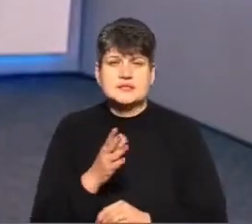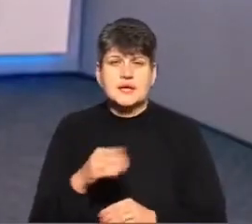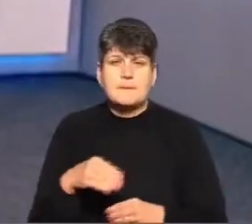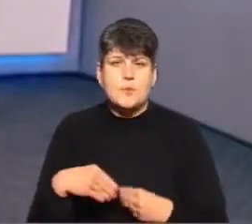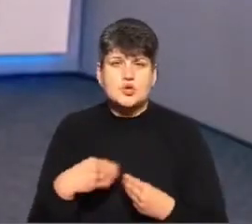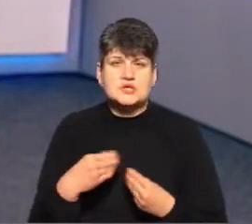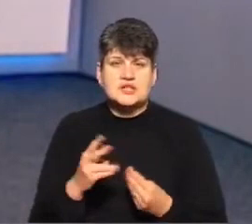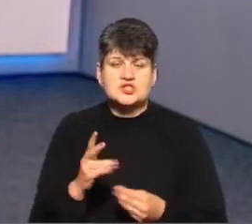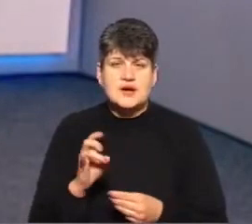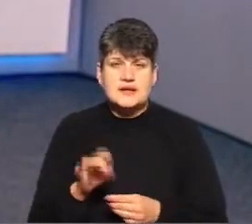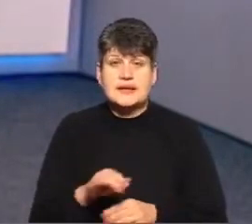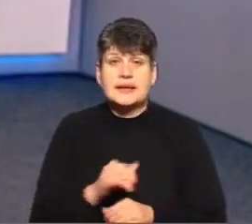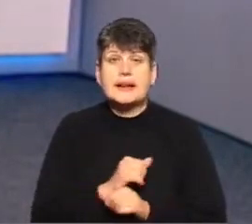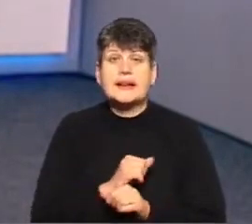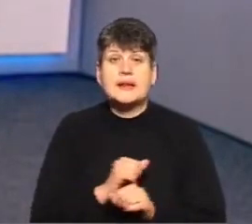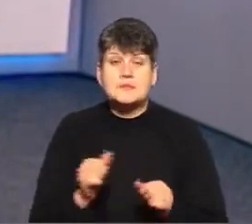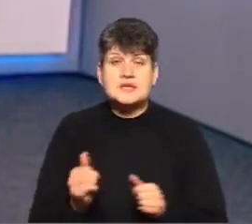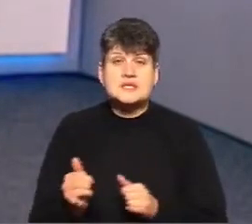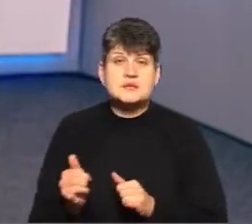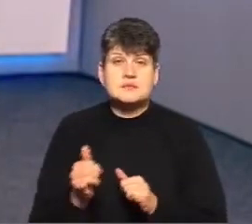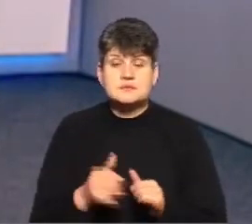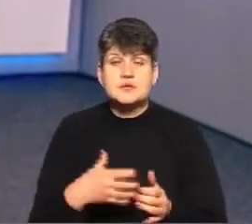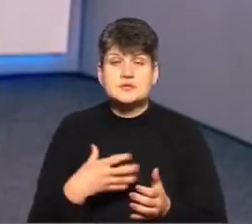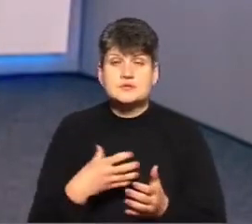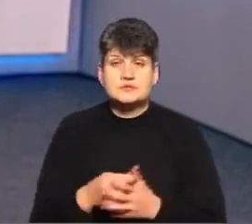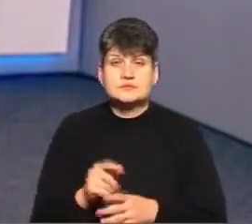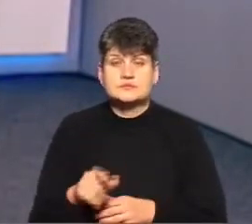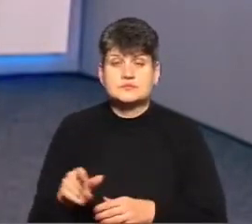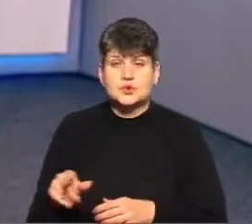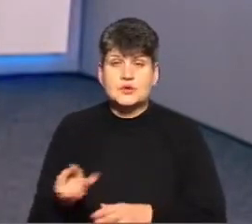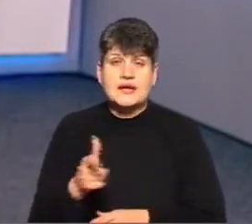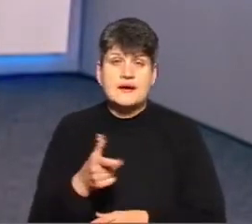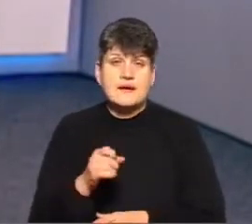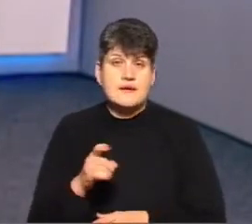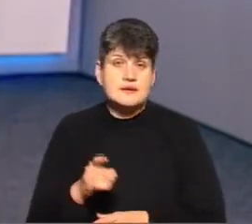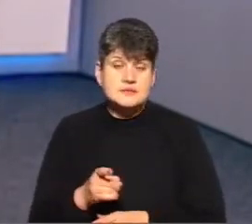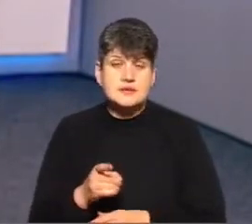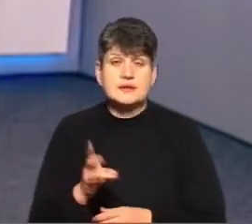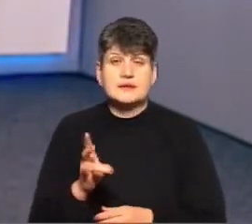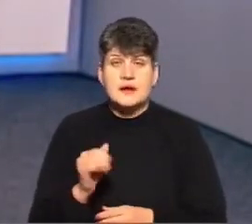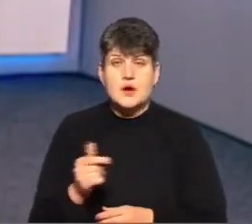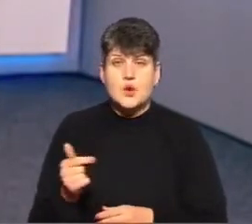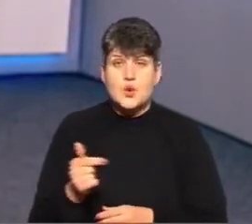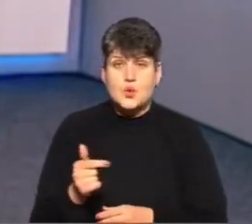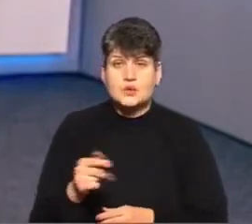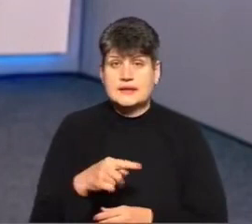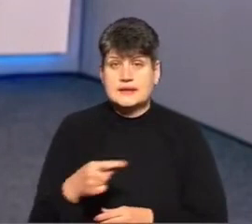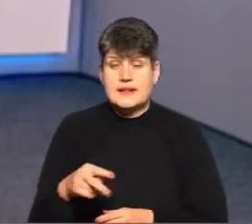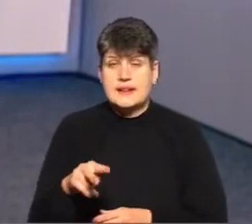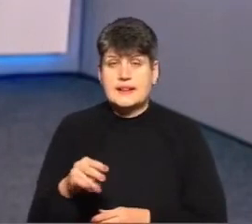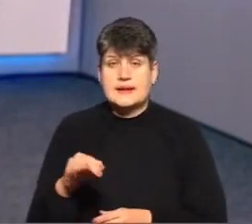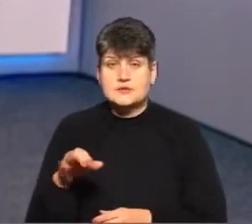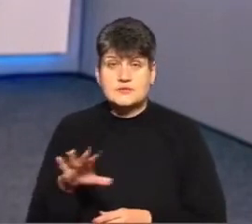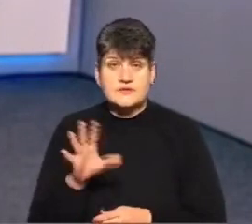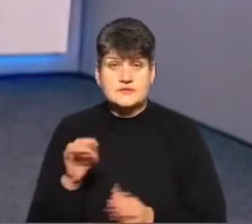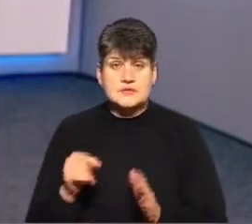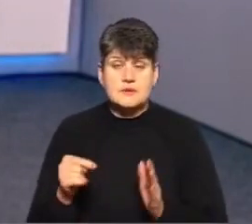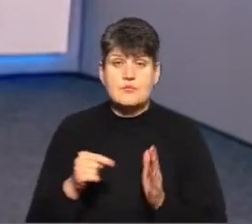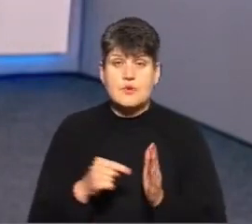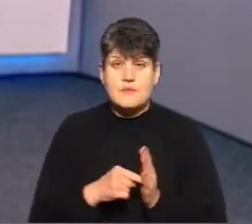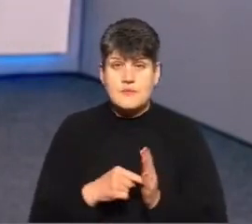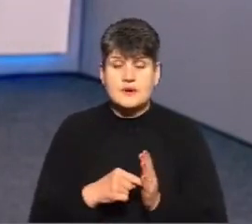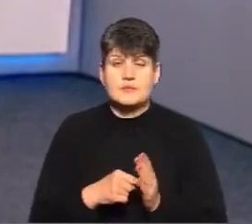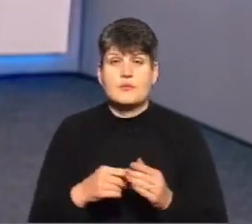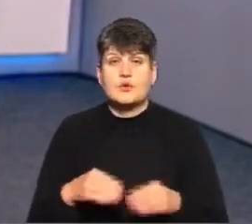міг забезпечити своїх споживачів газом на грудень-листопад, і всі вони попали до постачальника останньої